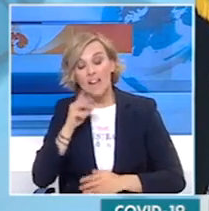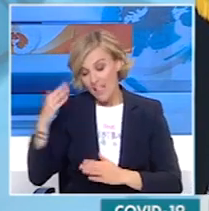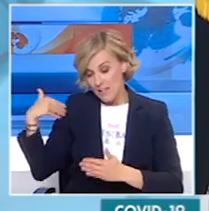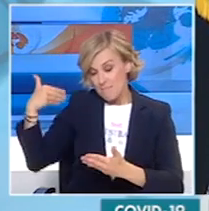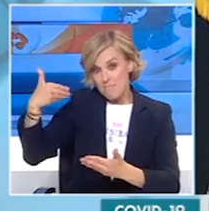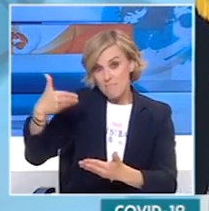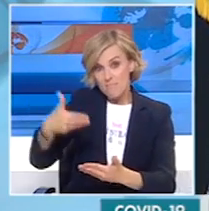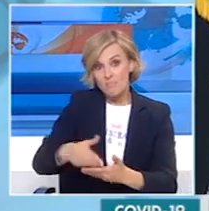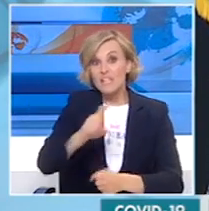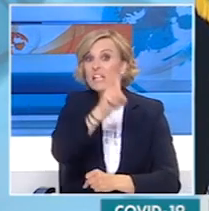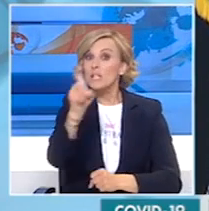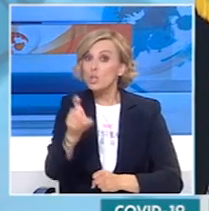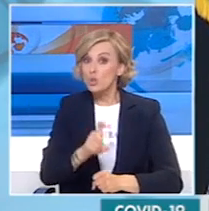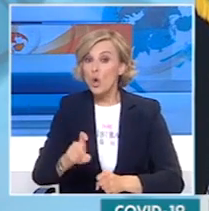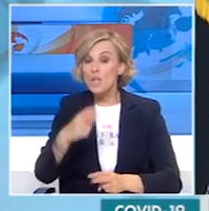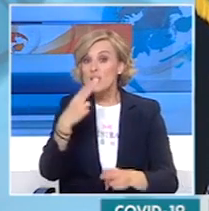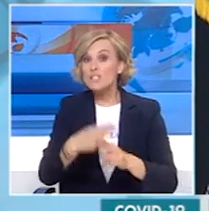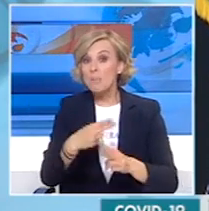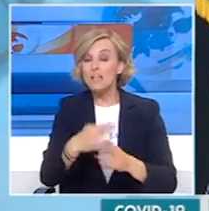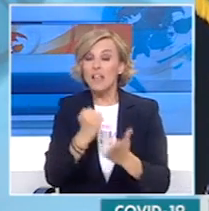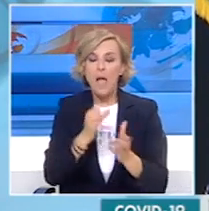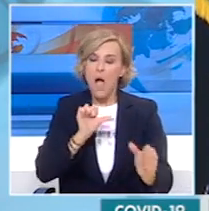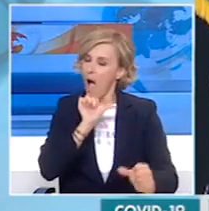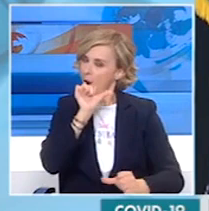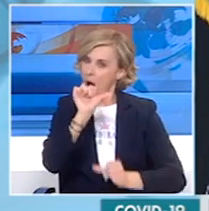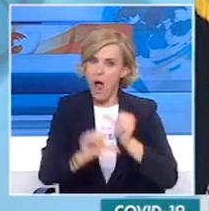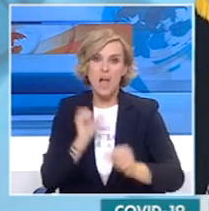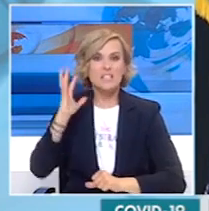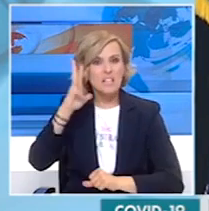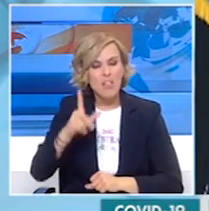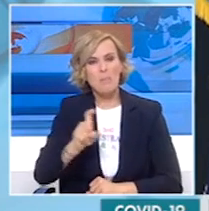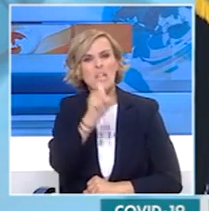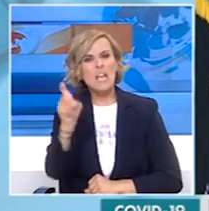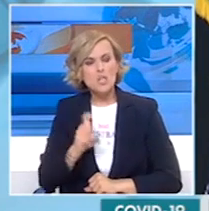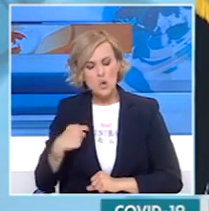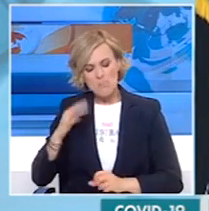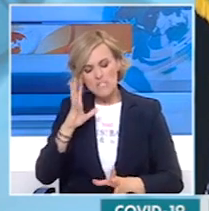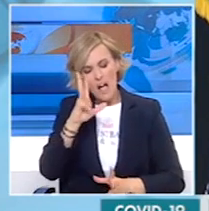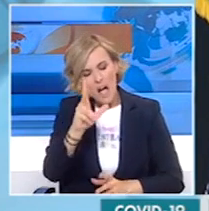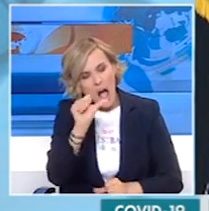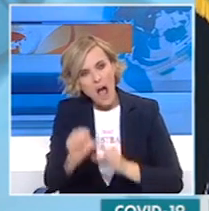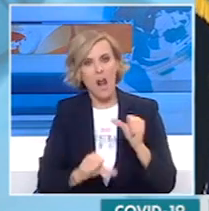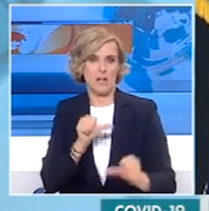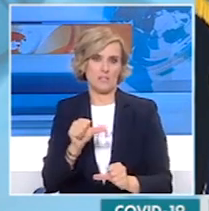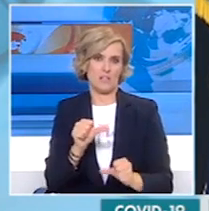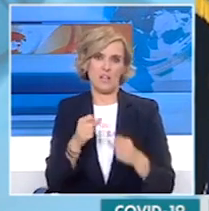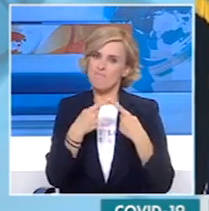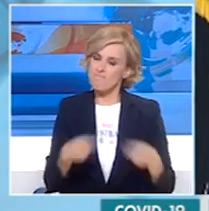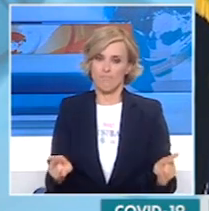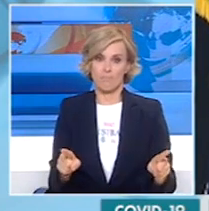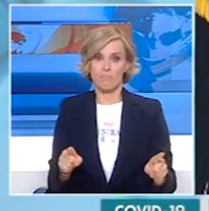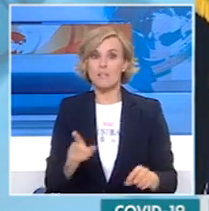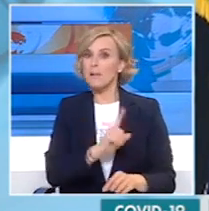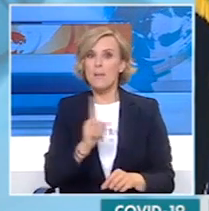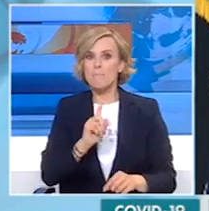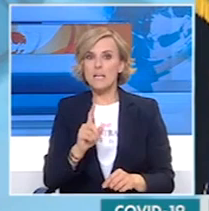τελευταίες εβδομάδες οι ζωές όλων μας έχουν αλλάξει. Η καθημερινότητά μας έχει πλήρως ανατραπεί. Δεν μπορούμε όμως, δεν πρέπει να